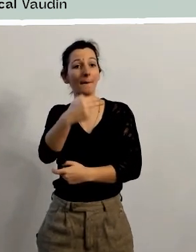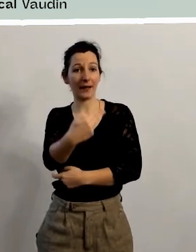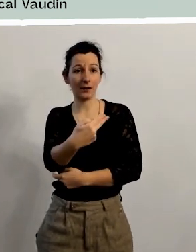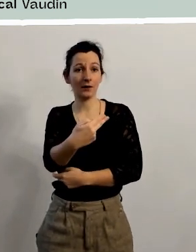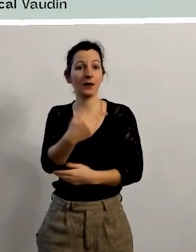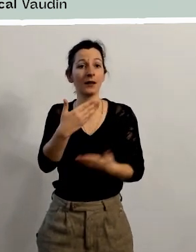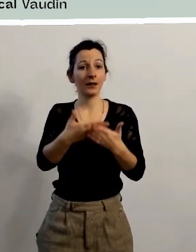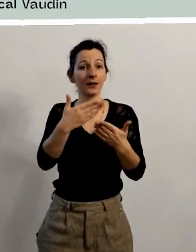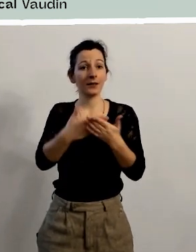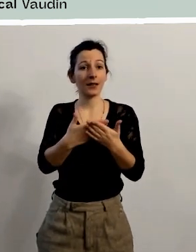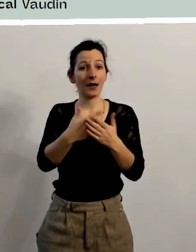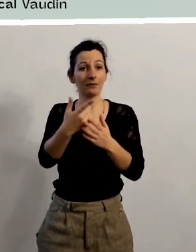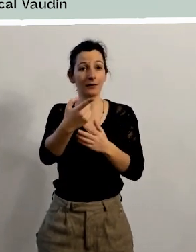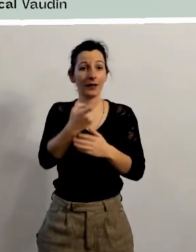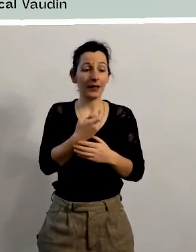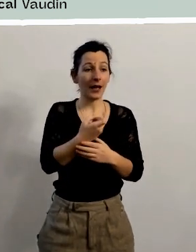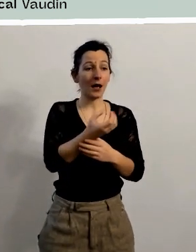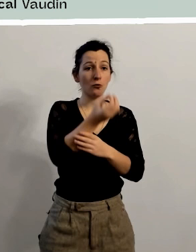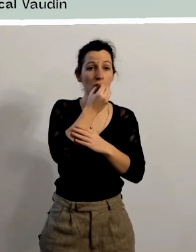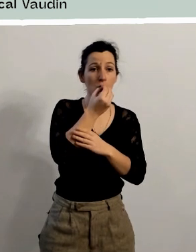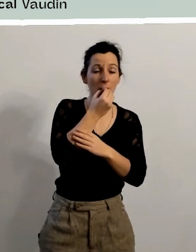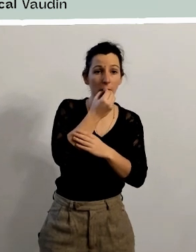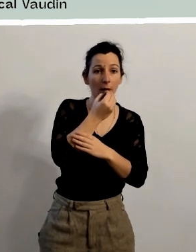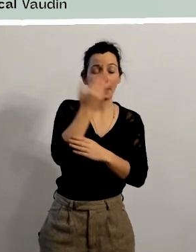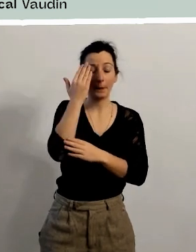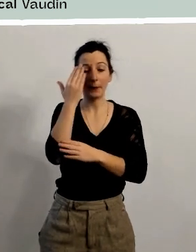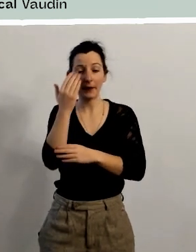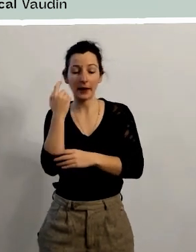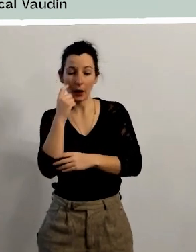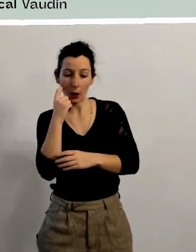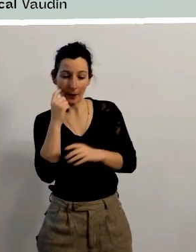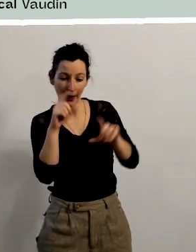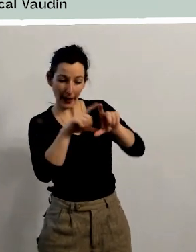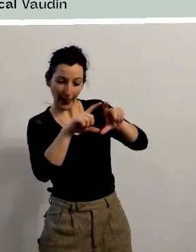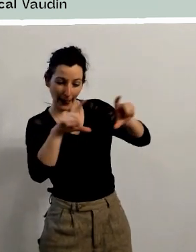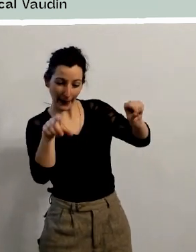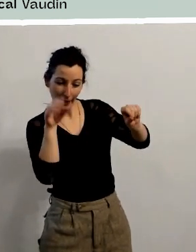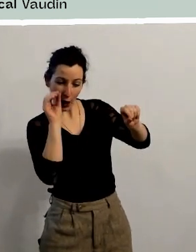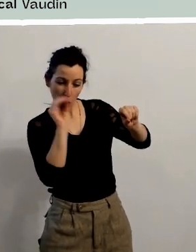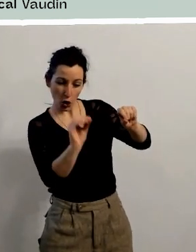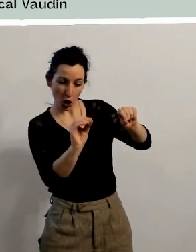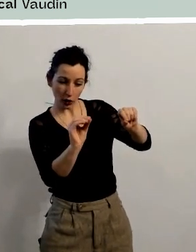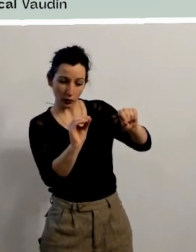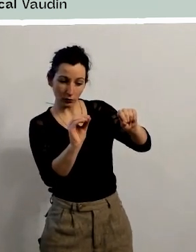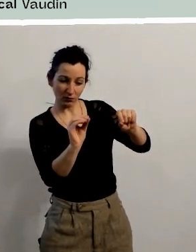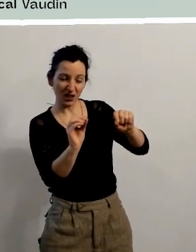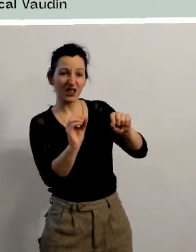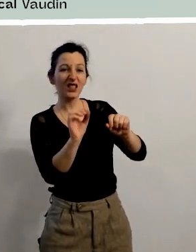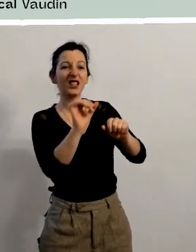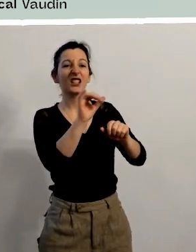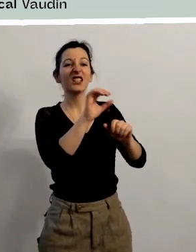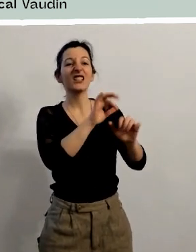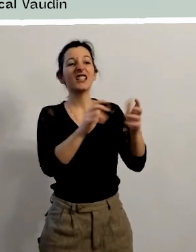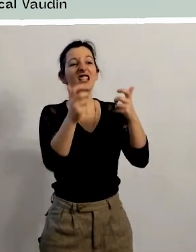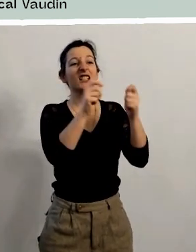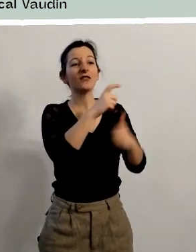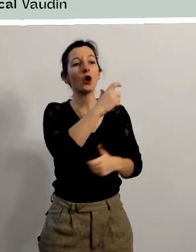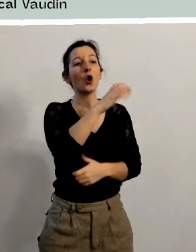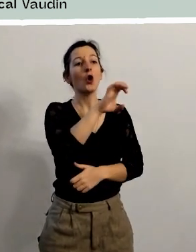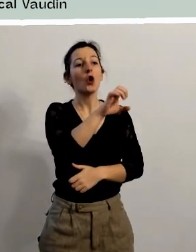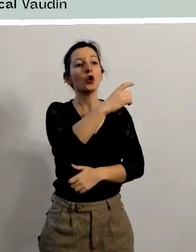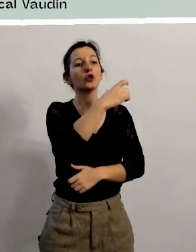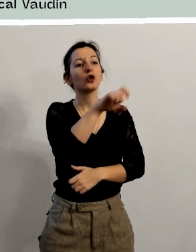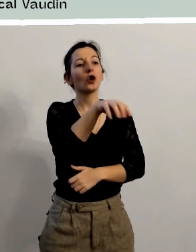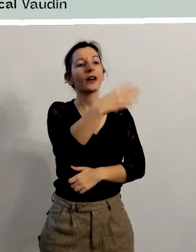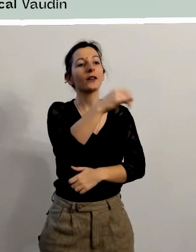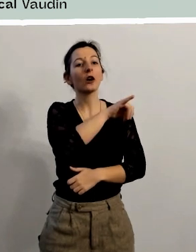la composition de nos aliments. Donc si vous voyez sur des étiquettes des chiffres qui vont de E214